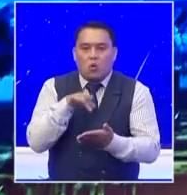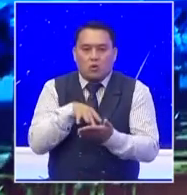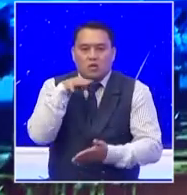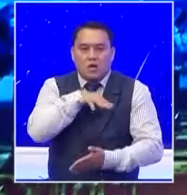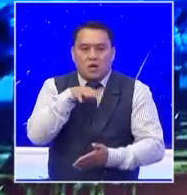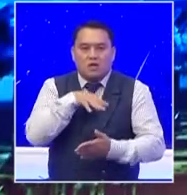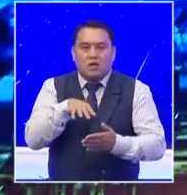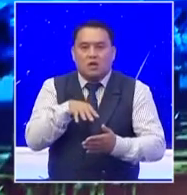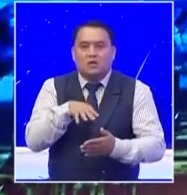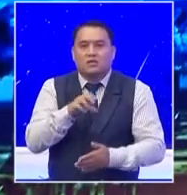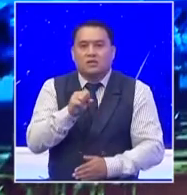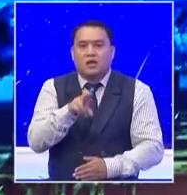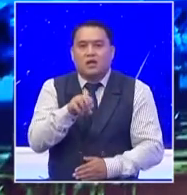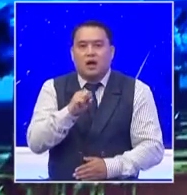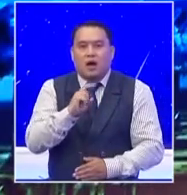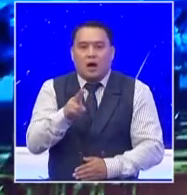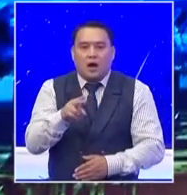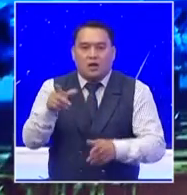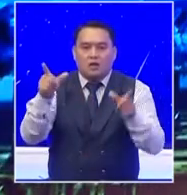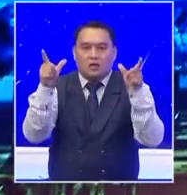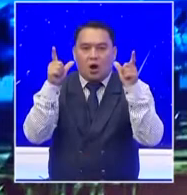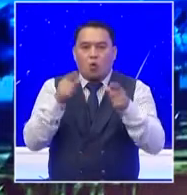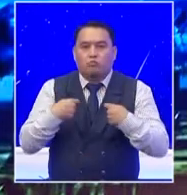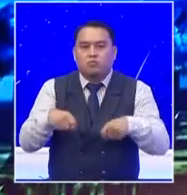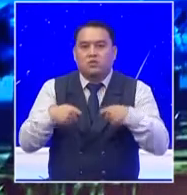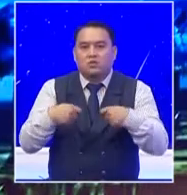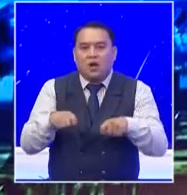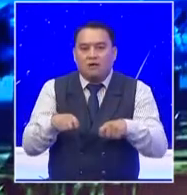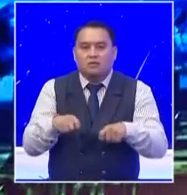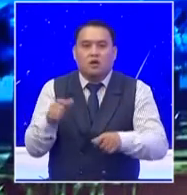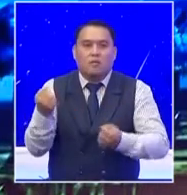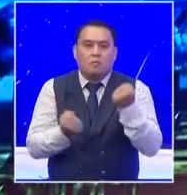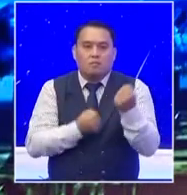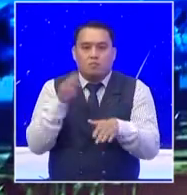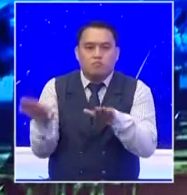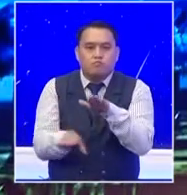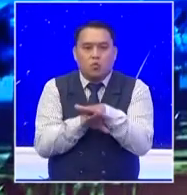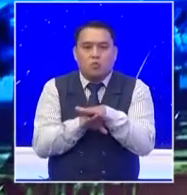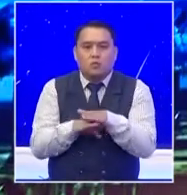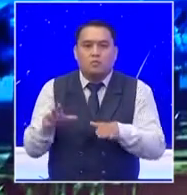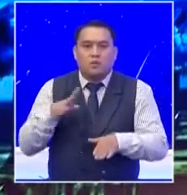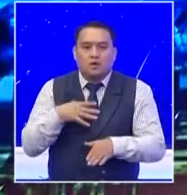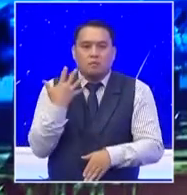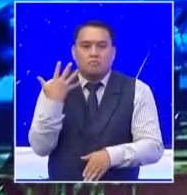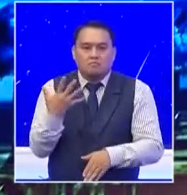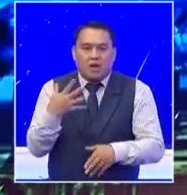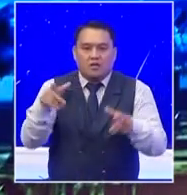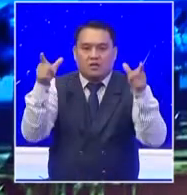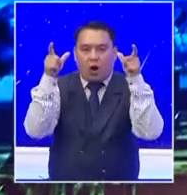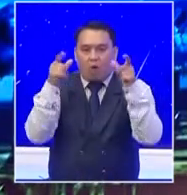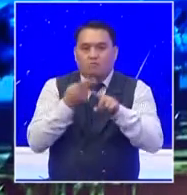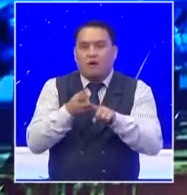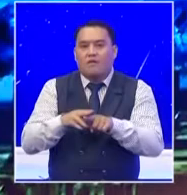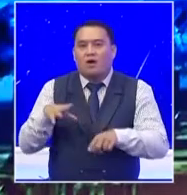избытии 4 рогов сайгаков. В момент задержания в автомашине подозреваемого под сиденьем было обнаружено еще 5 рогов. Как